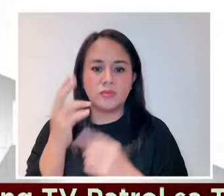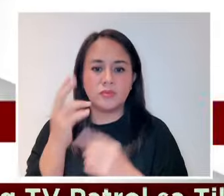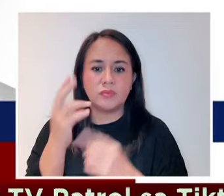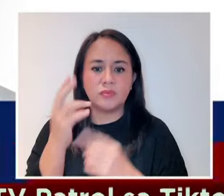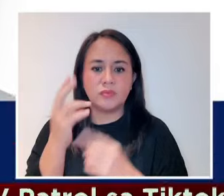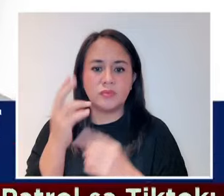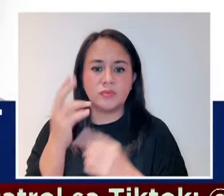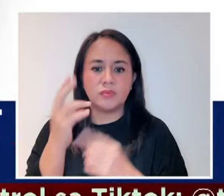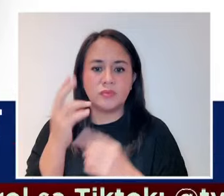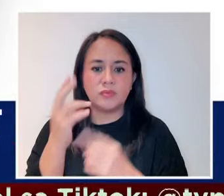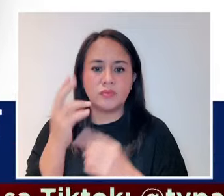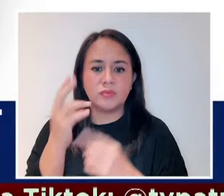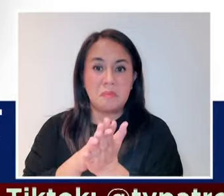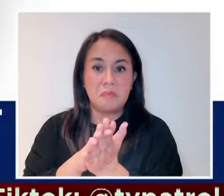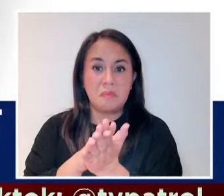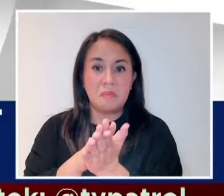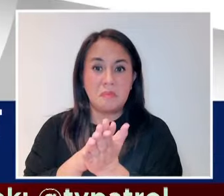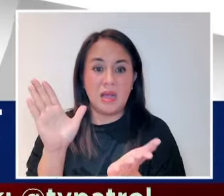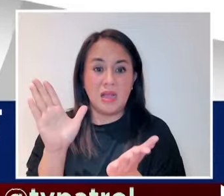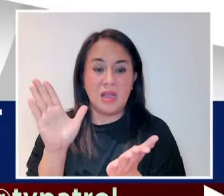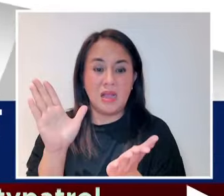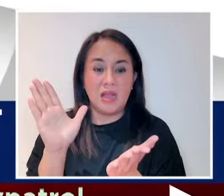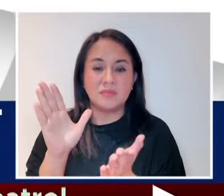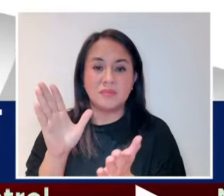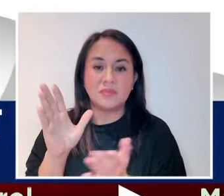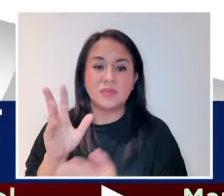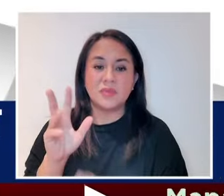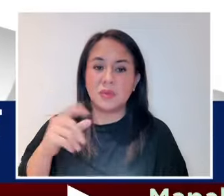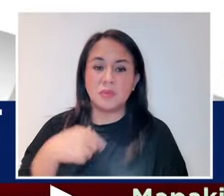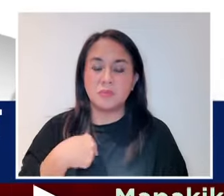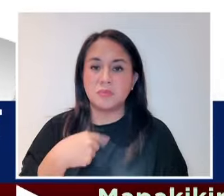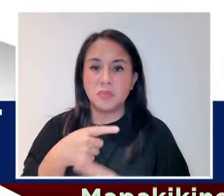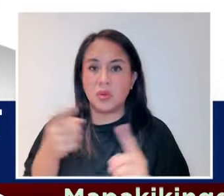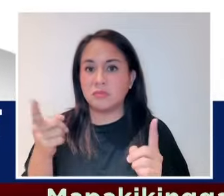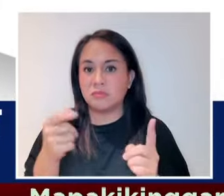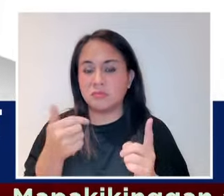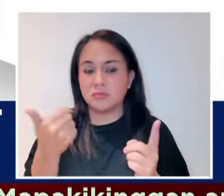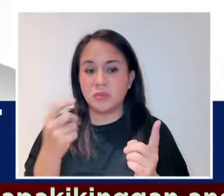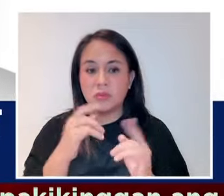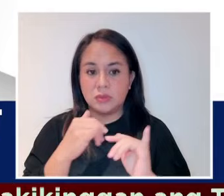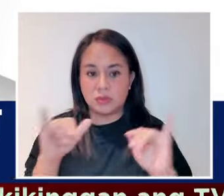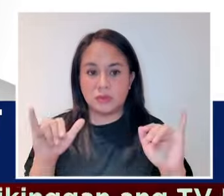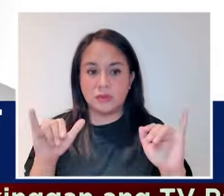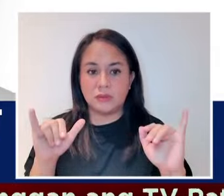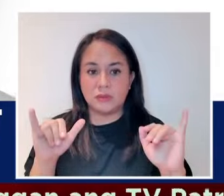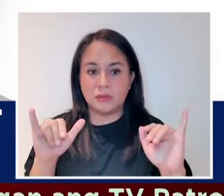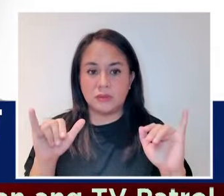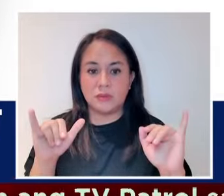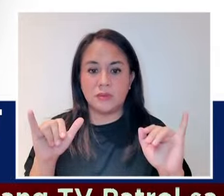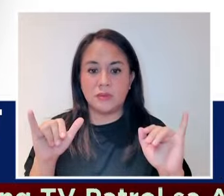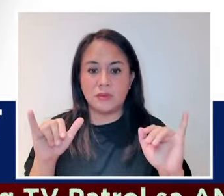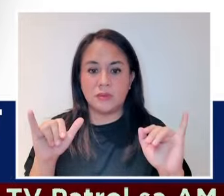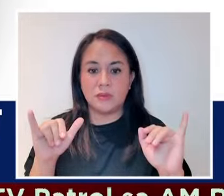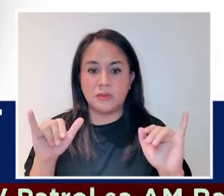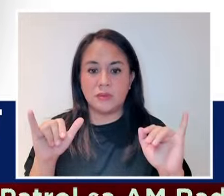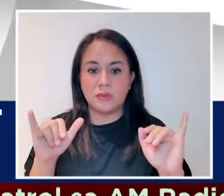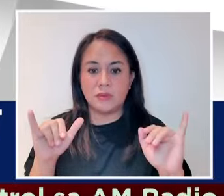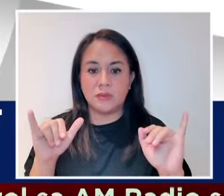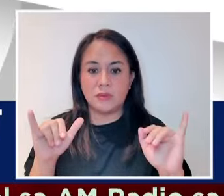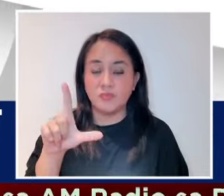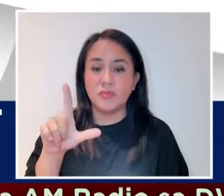sa faucet. Kaya, pero at least naman na kung sa mineral ka gagamit, nakaka-adjust ka, hindi